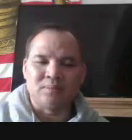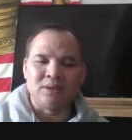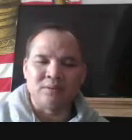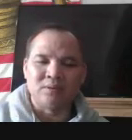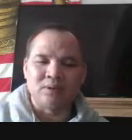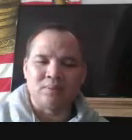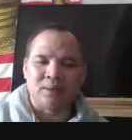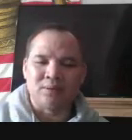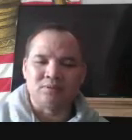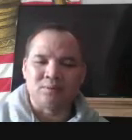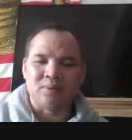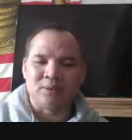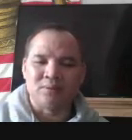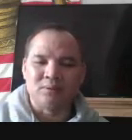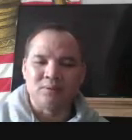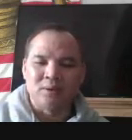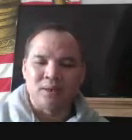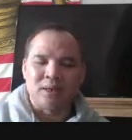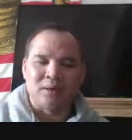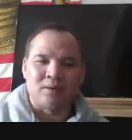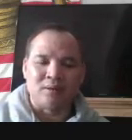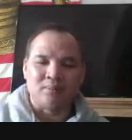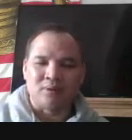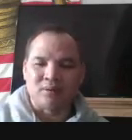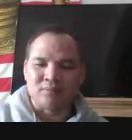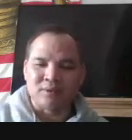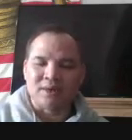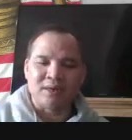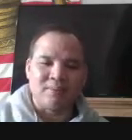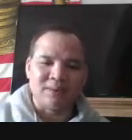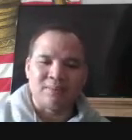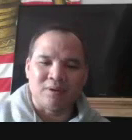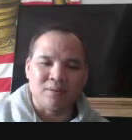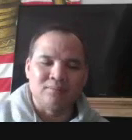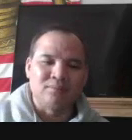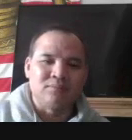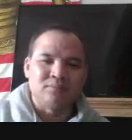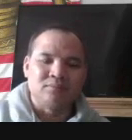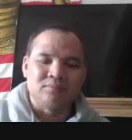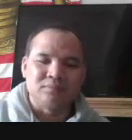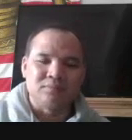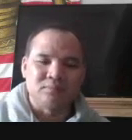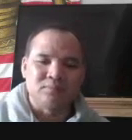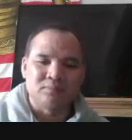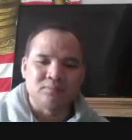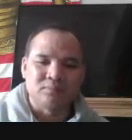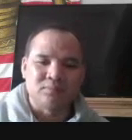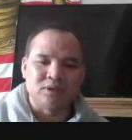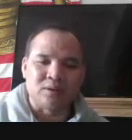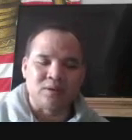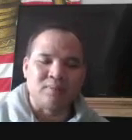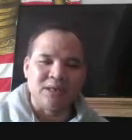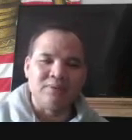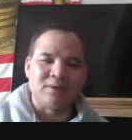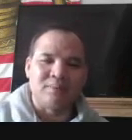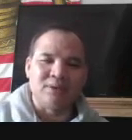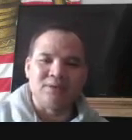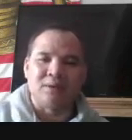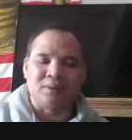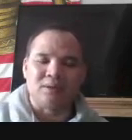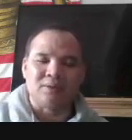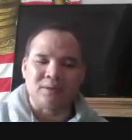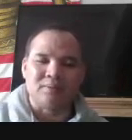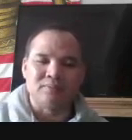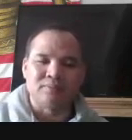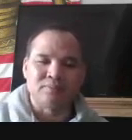วุธ ที่จะเข้ามาจัดการกับพื้นที่รอบๆเมียวดีนะครับการใ